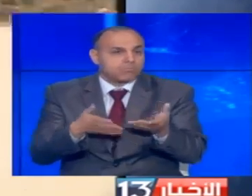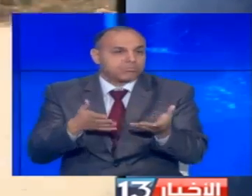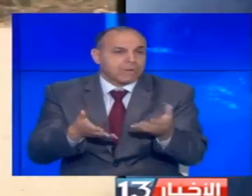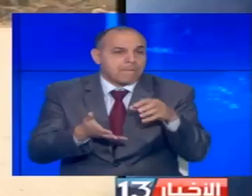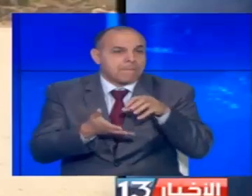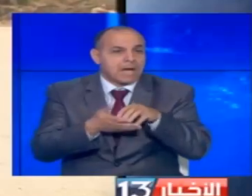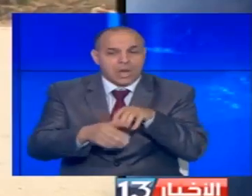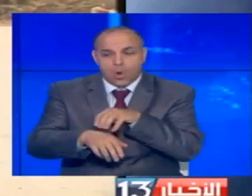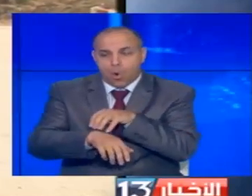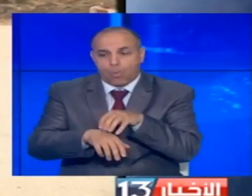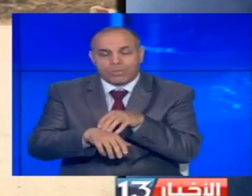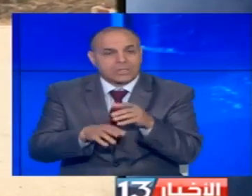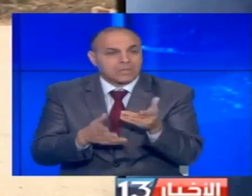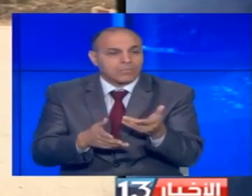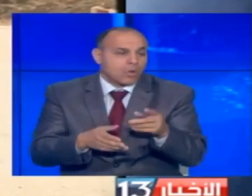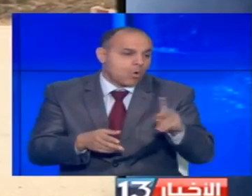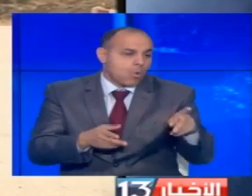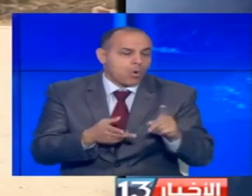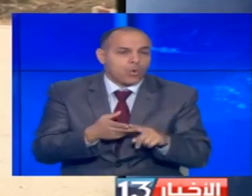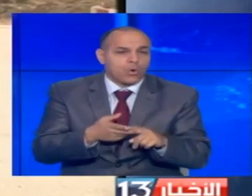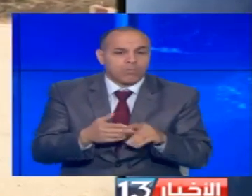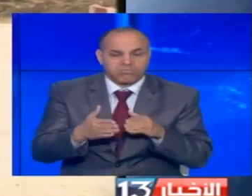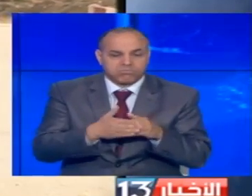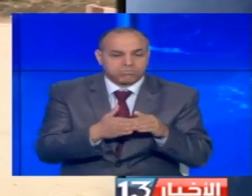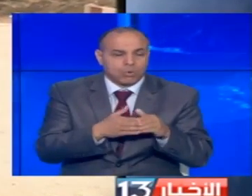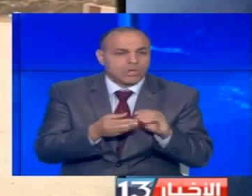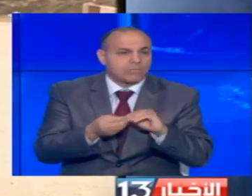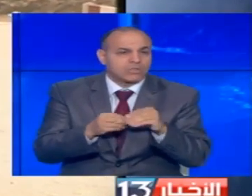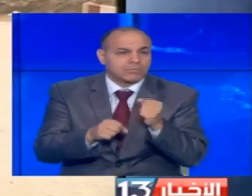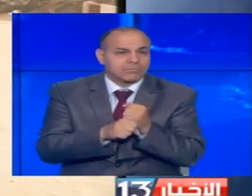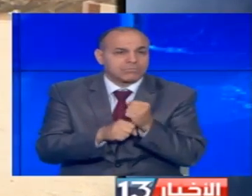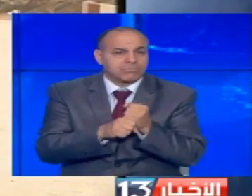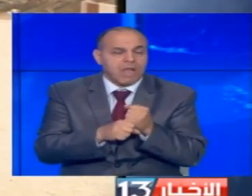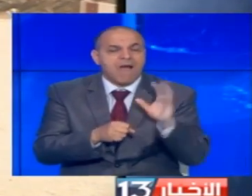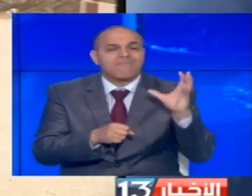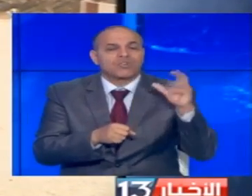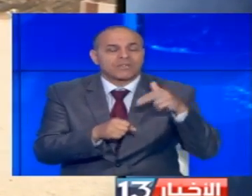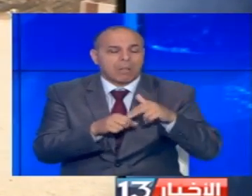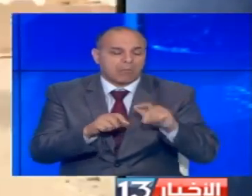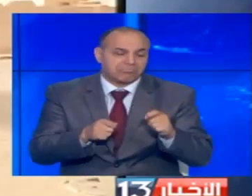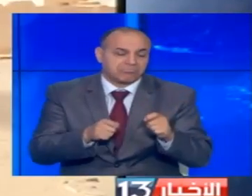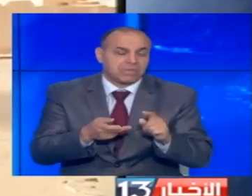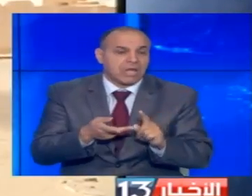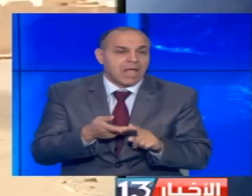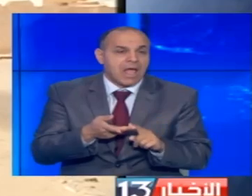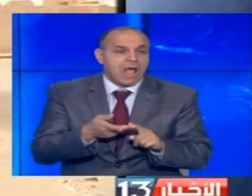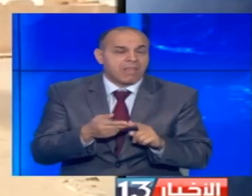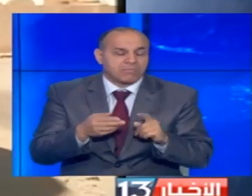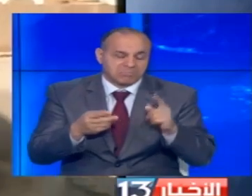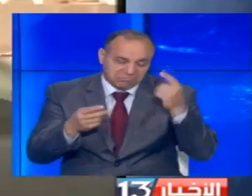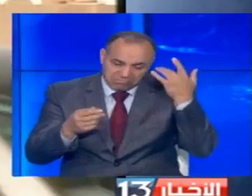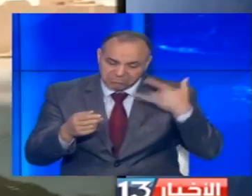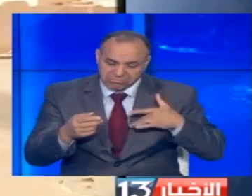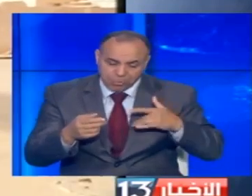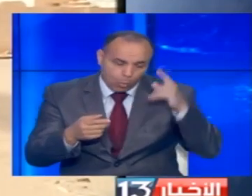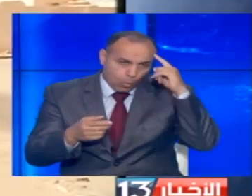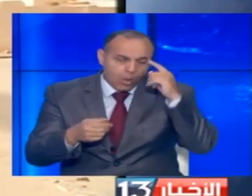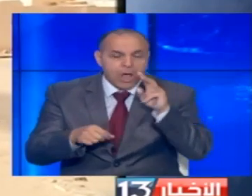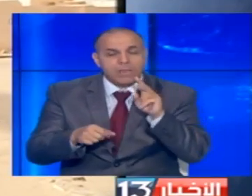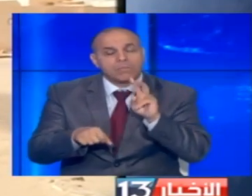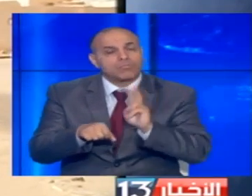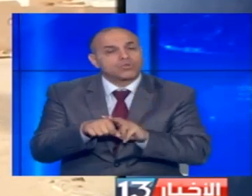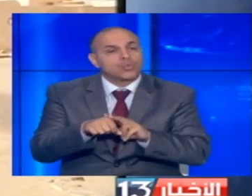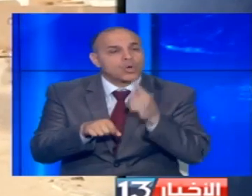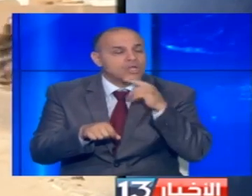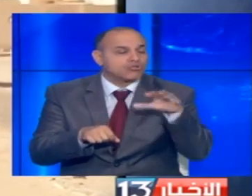مقر المعتمديه واخرى تعطل مسار الانتاج بشركه فوسفات قفصه امام تجهل او غياب للصوره